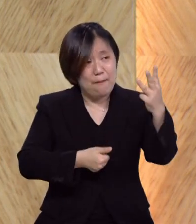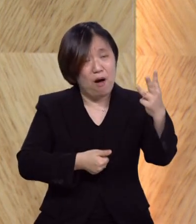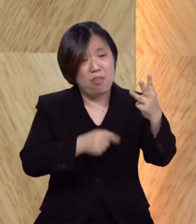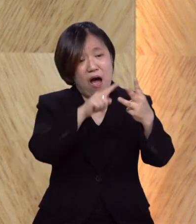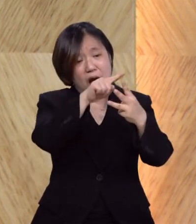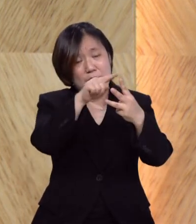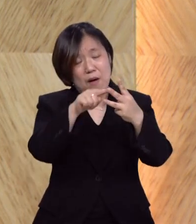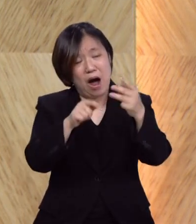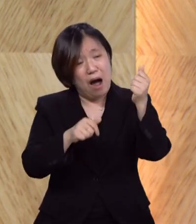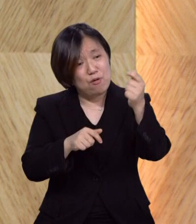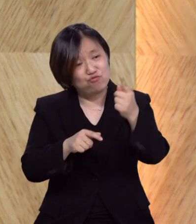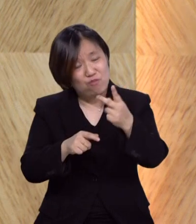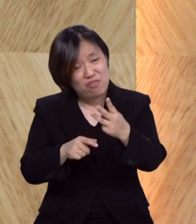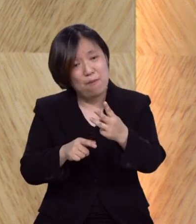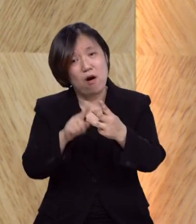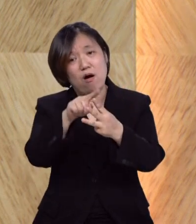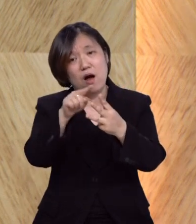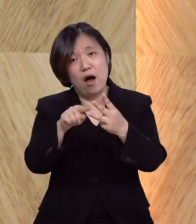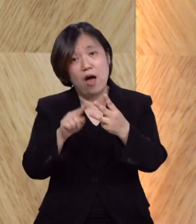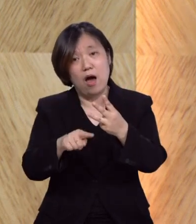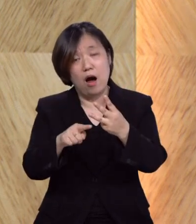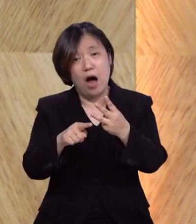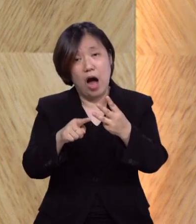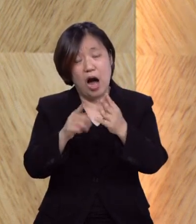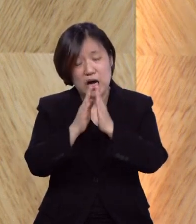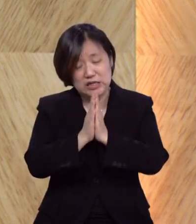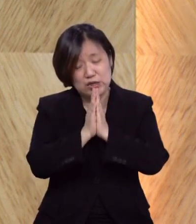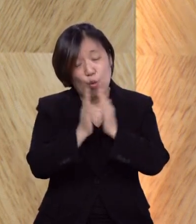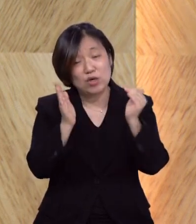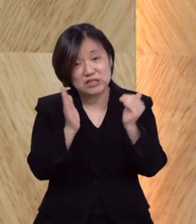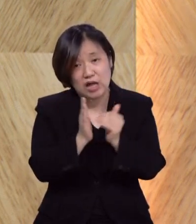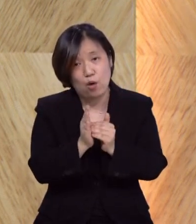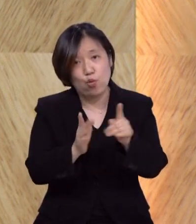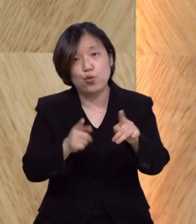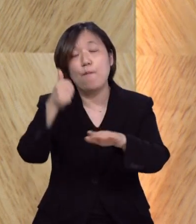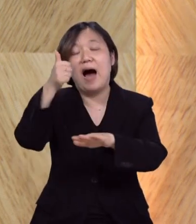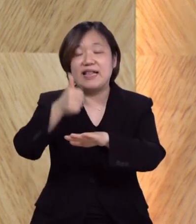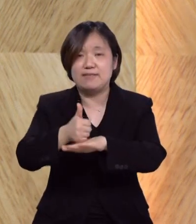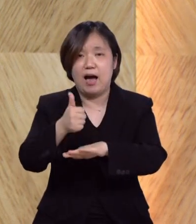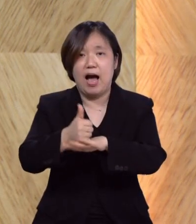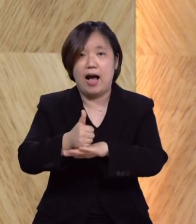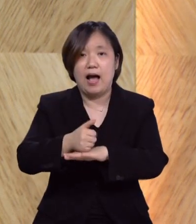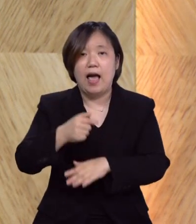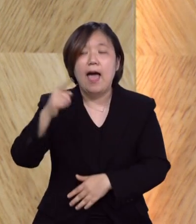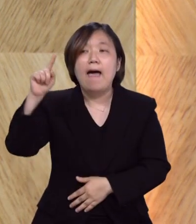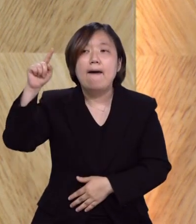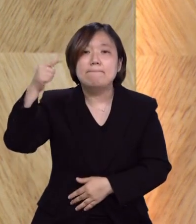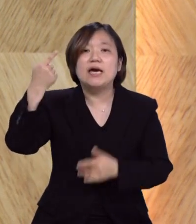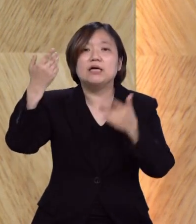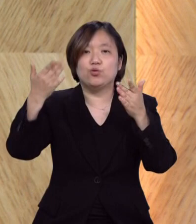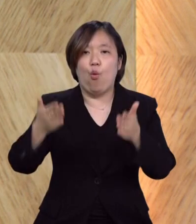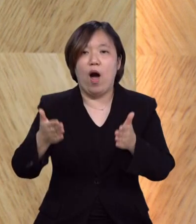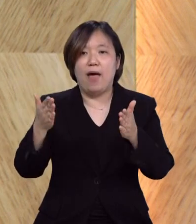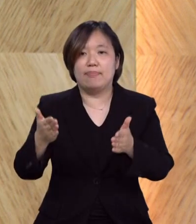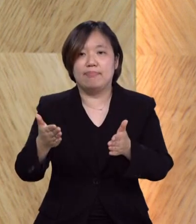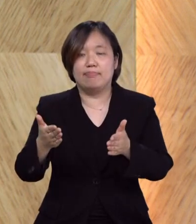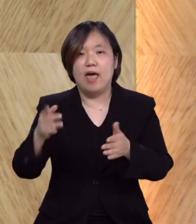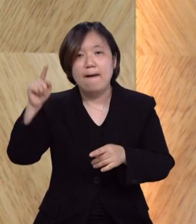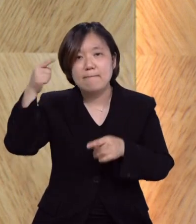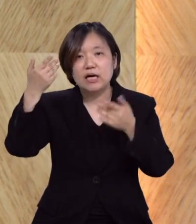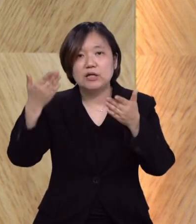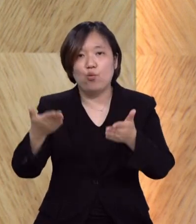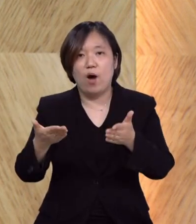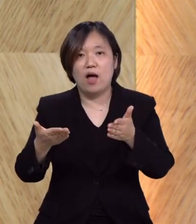두 번 세 번을 마치고 마지막 100일 동안 매일 1,500배 이상씩 1500배